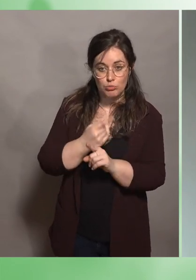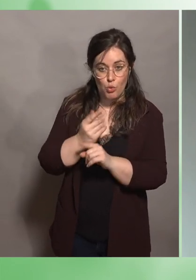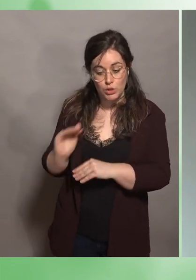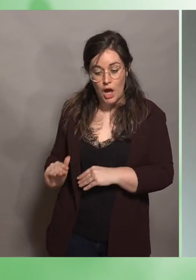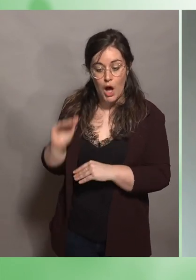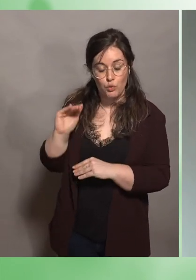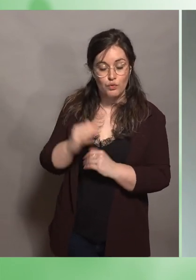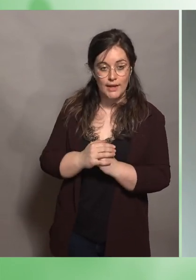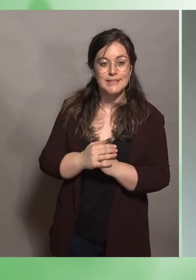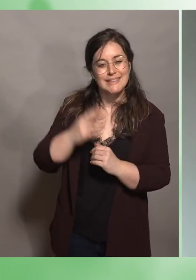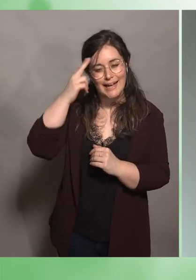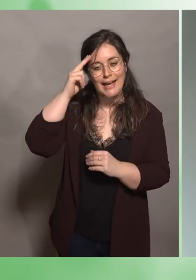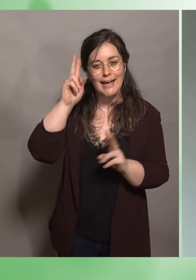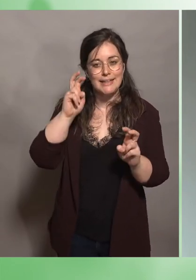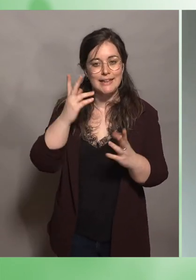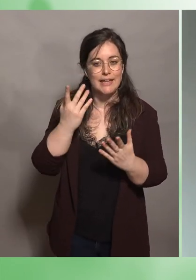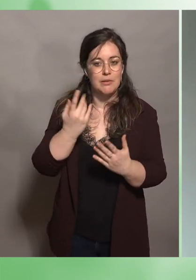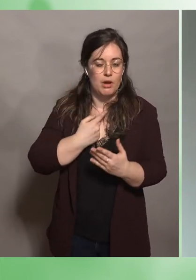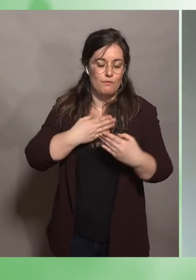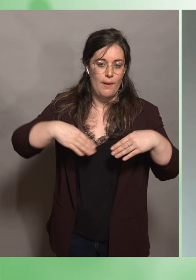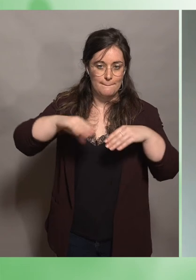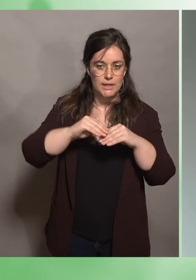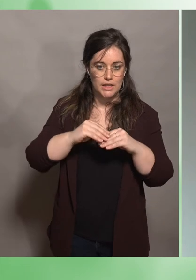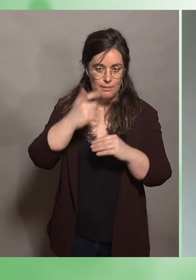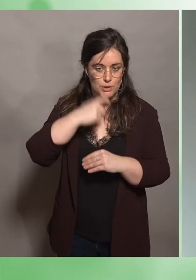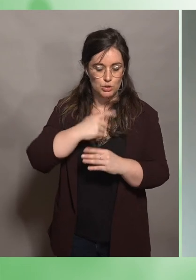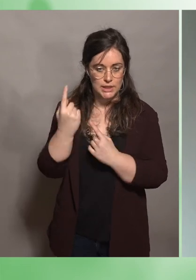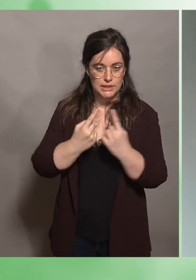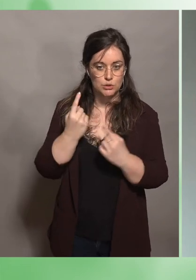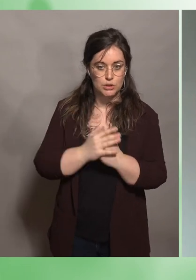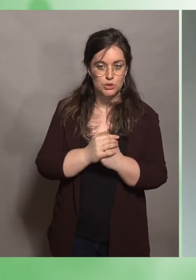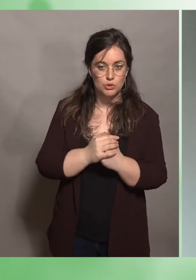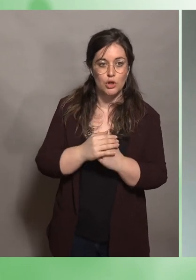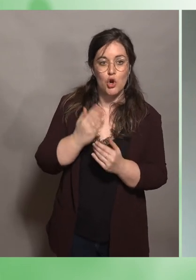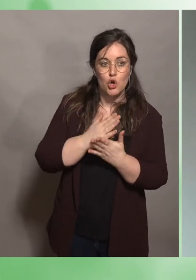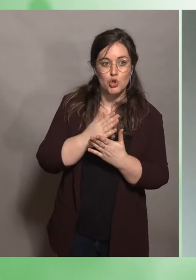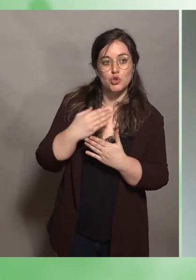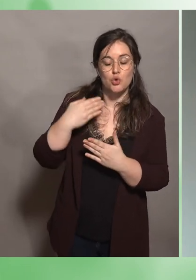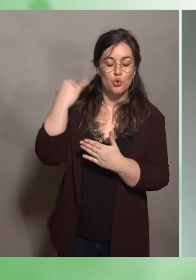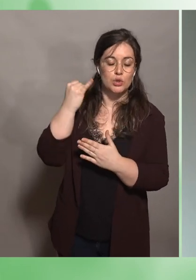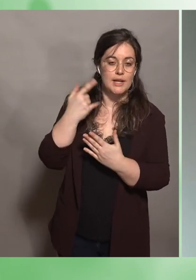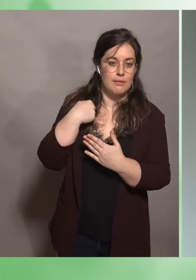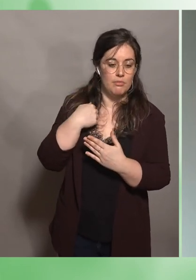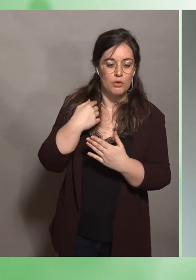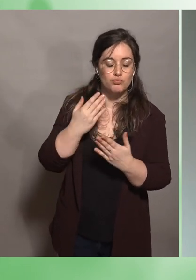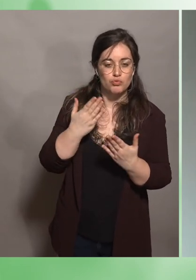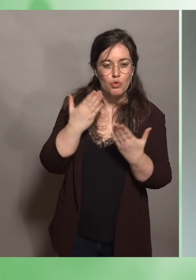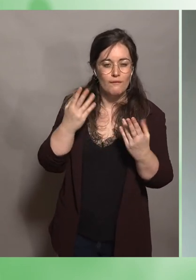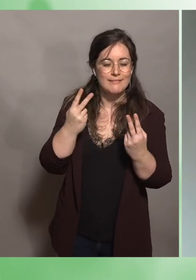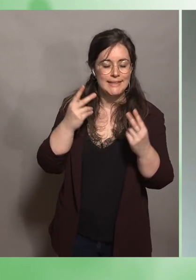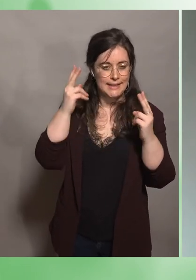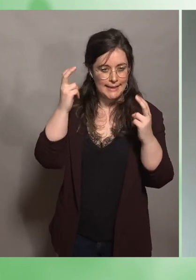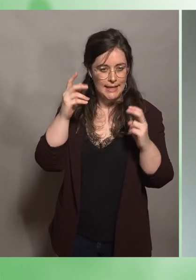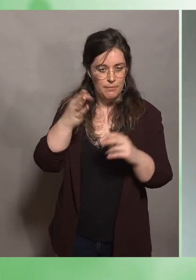aufgewachsen und kenne dieses Thema einfach aus der familiären, persönlichen Situation. Und das war mir schon immer ein großes Anliegen. Und ich bin auch sehr froh,